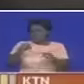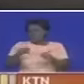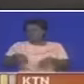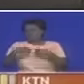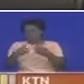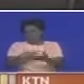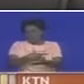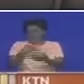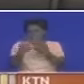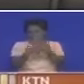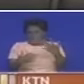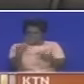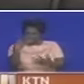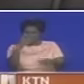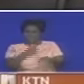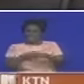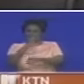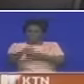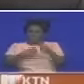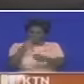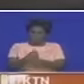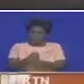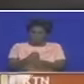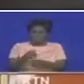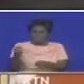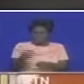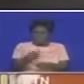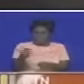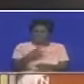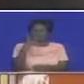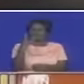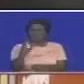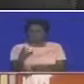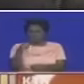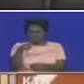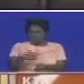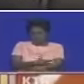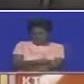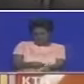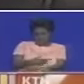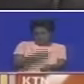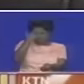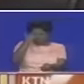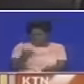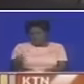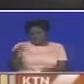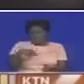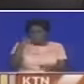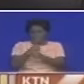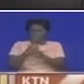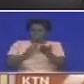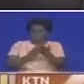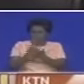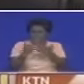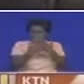kuwa unatoa damu mara tatu kwa mwaka. Kila miezi minne wastahili utoe damu ili tuweze kuhakikisha